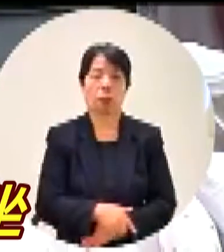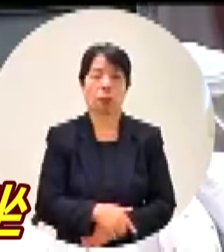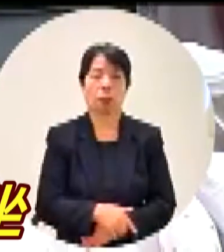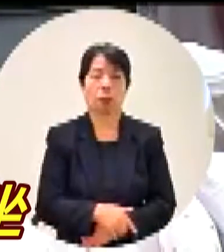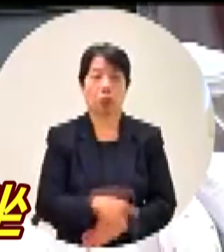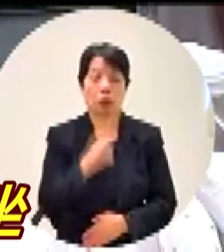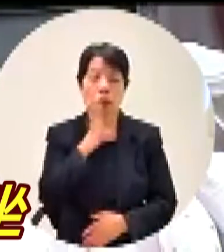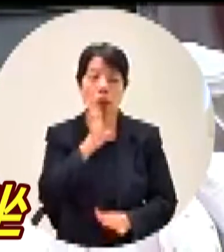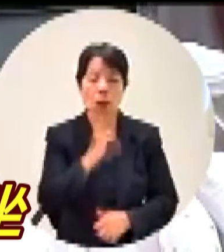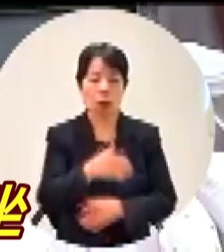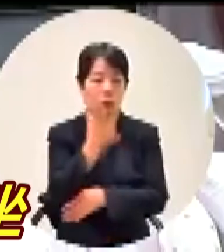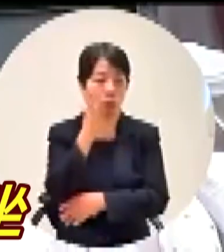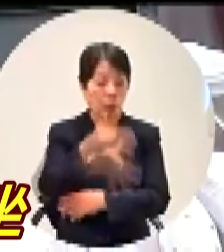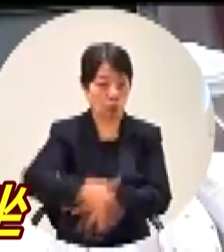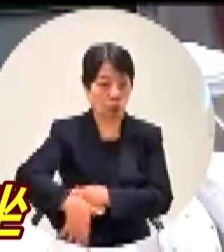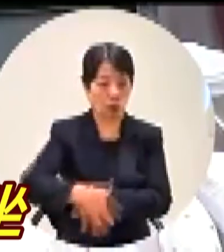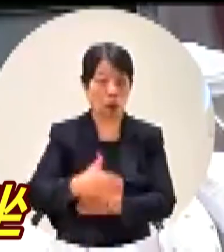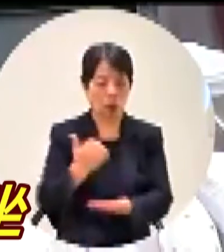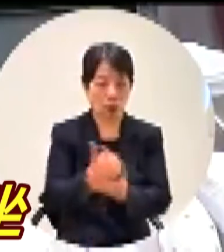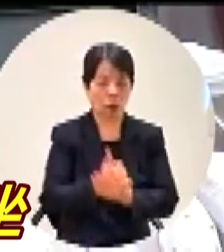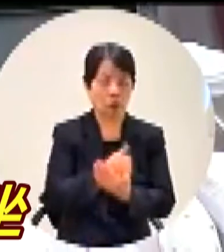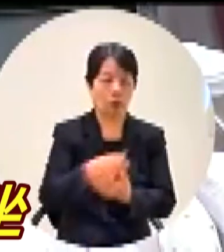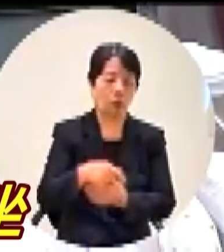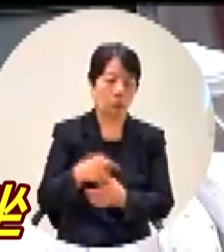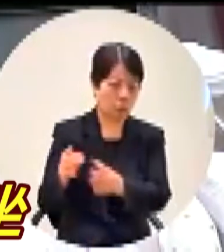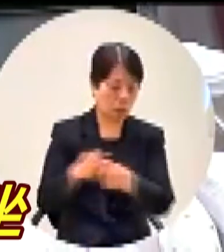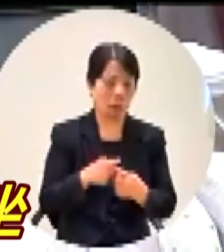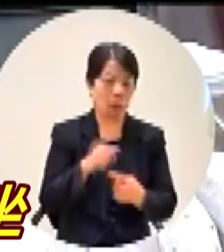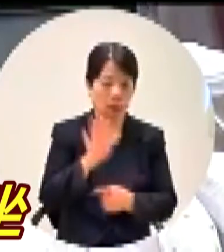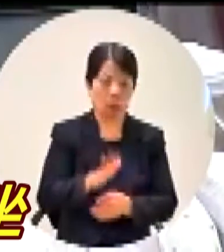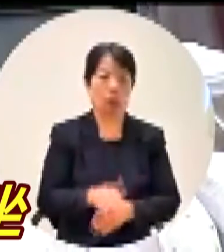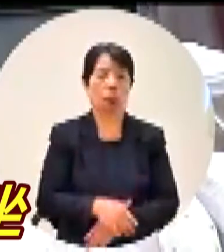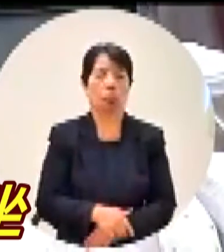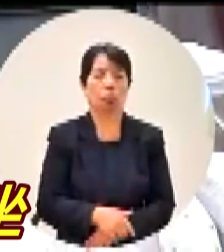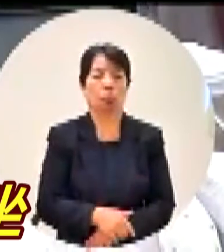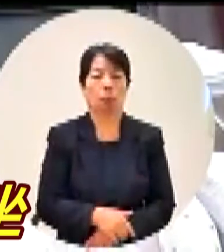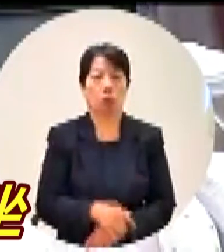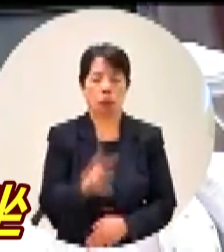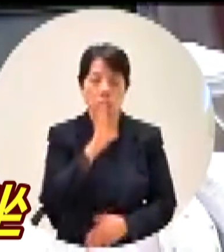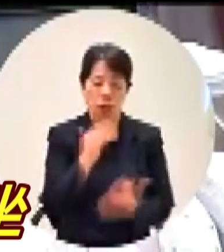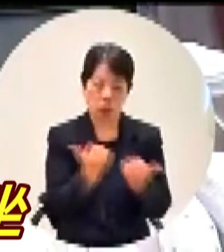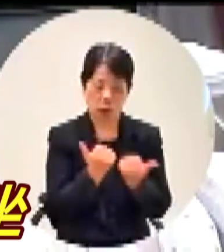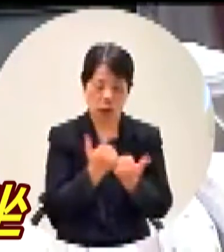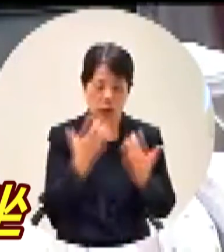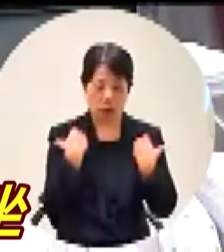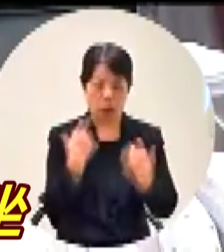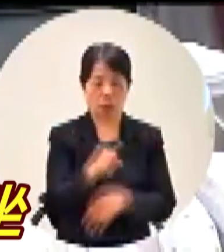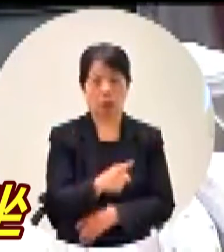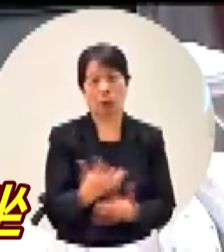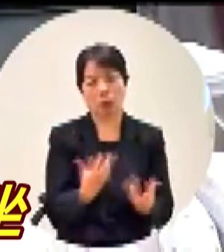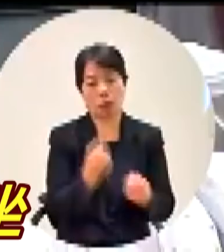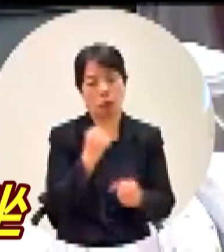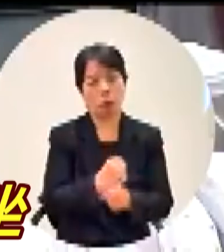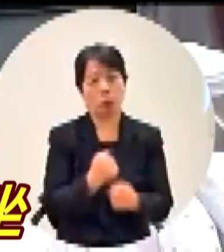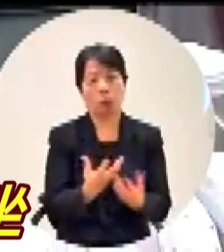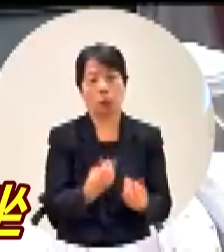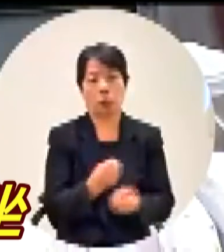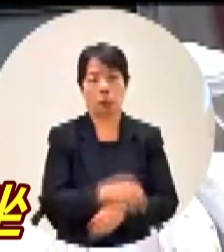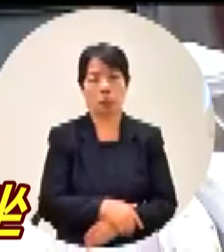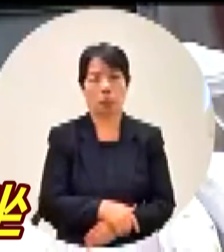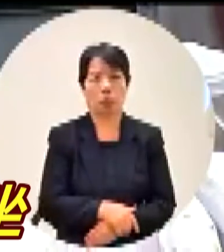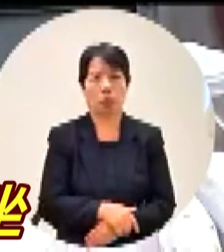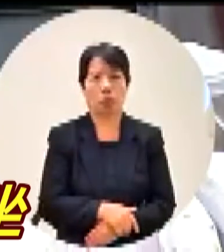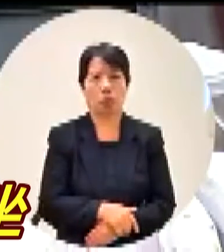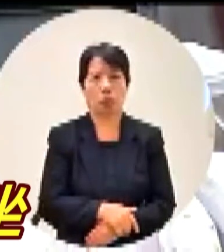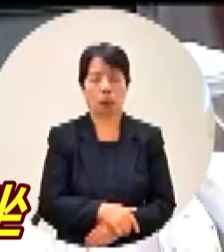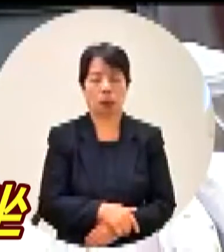你的幕僚，我会请你会到，这叫道义责任，你没有尽到。而且